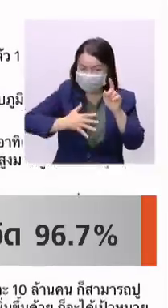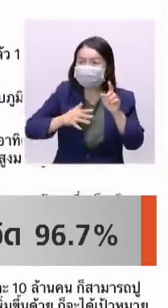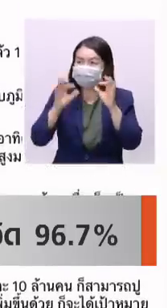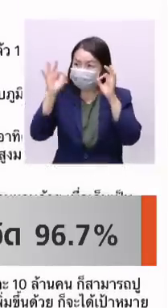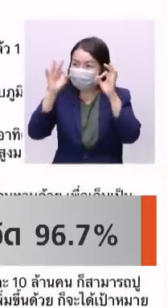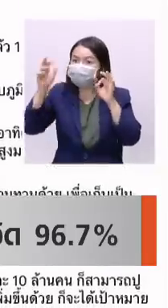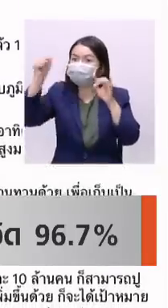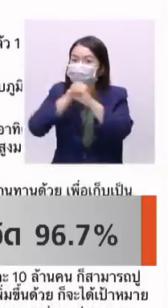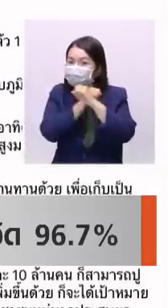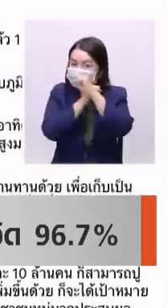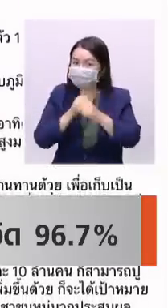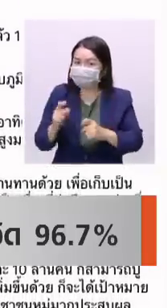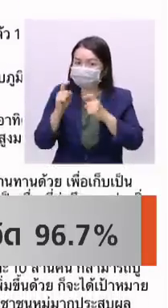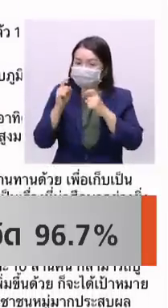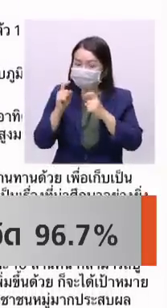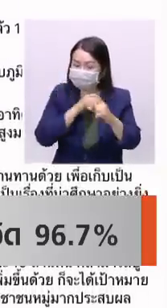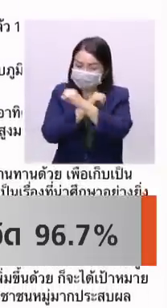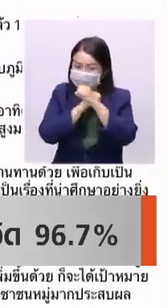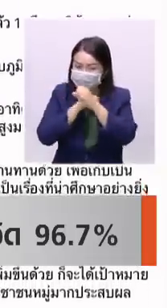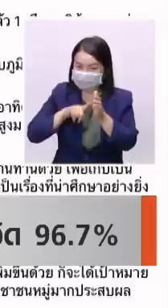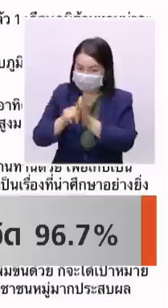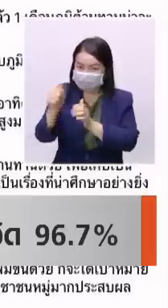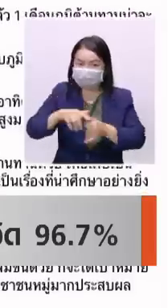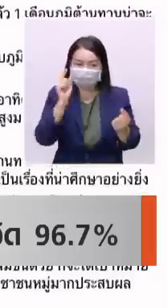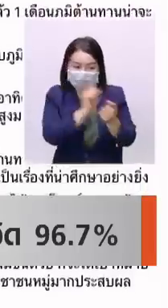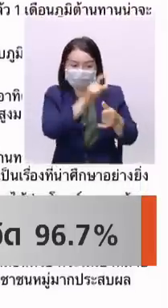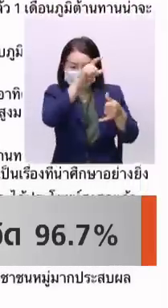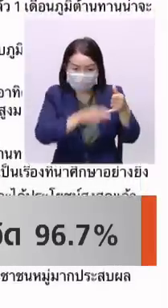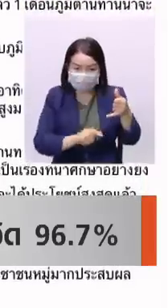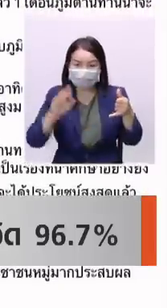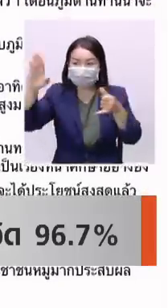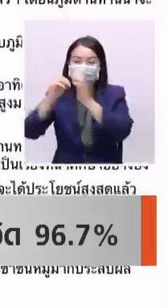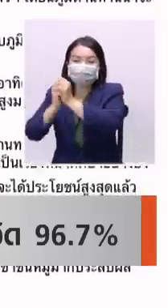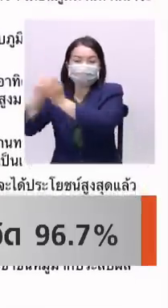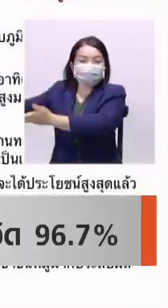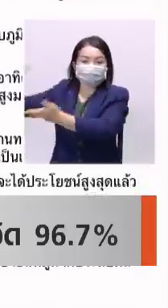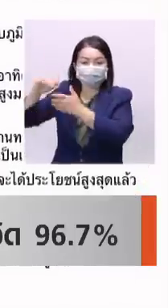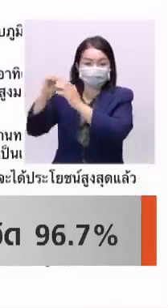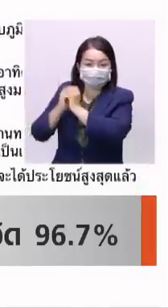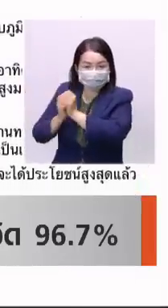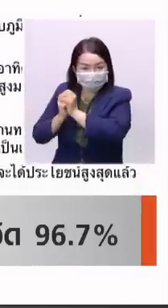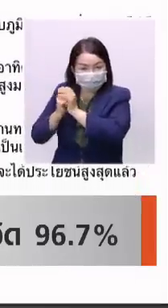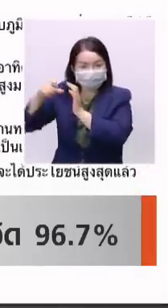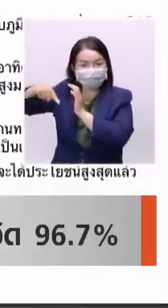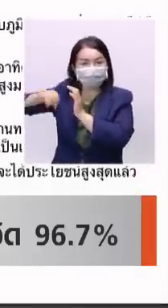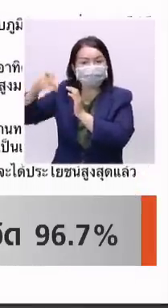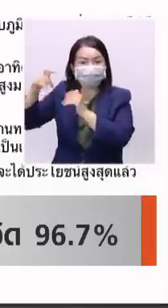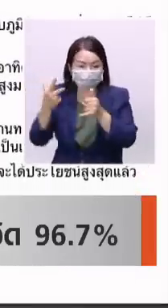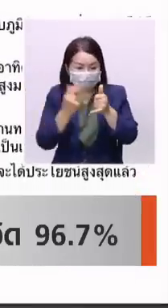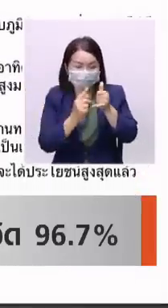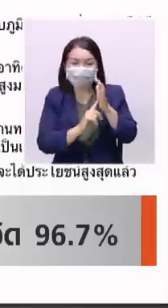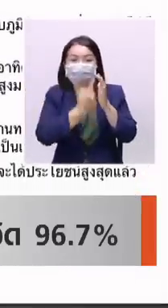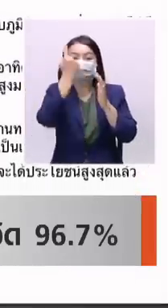น่าพอใจมีอยู่ 1รายนะคะที่ฉีดวัคซีนที่โนแบคของจีนนะคะคือฉีดหนูแบบไปเข็มแรก